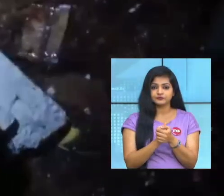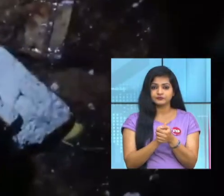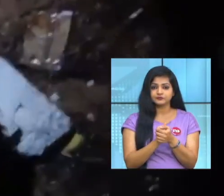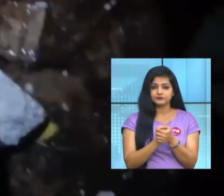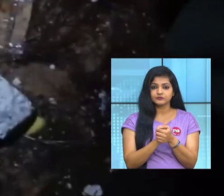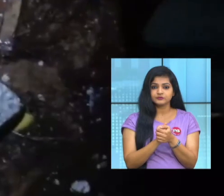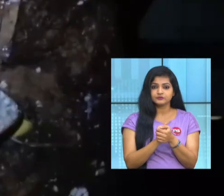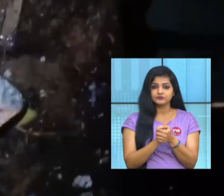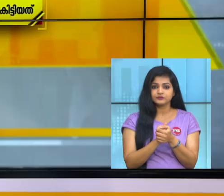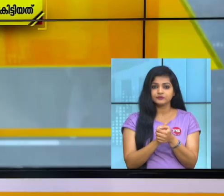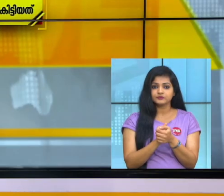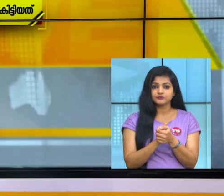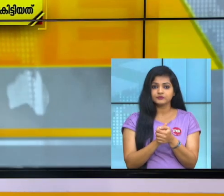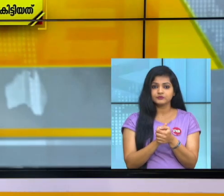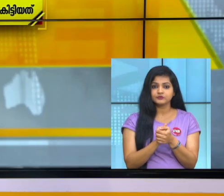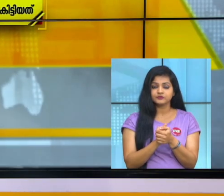നൽകുകയായിരുന്നു.